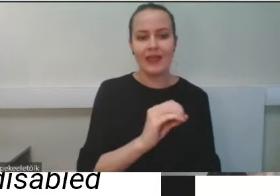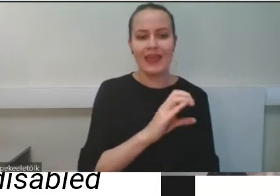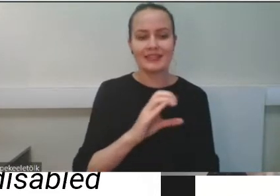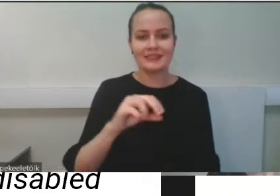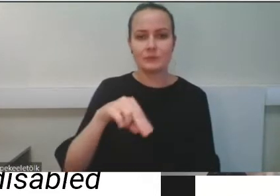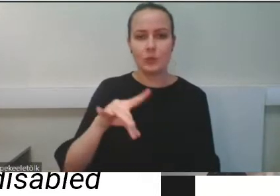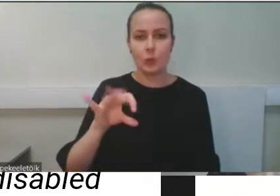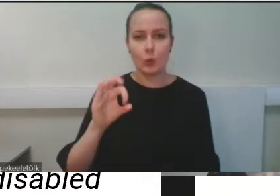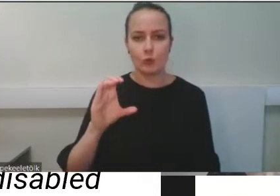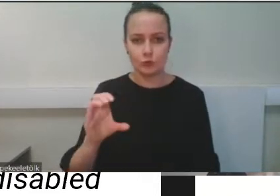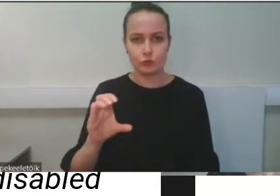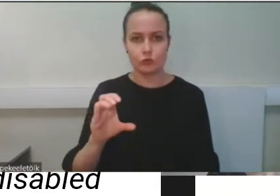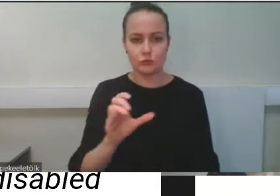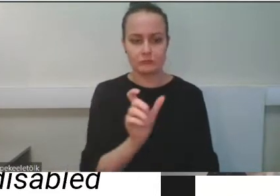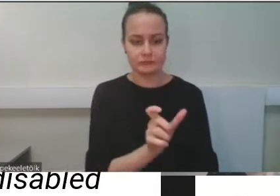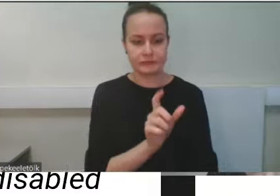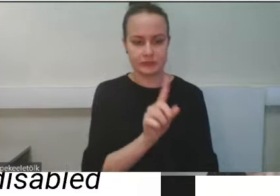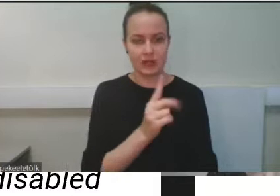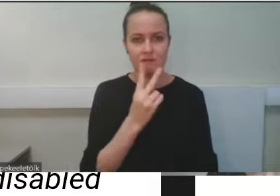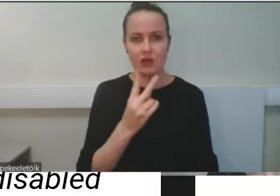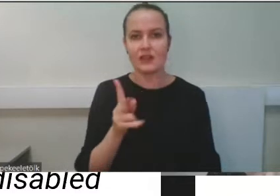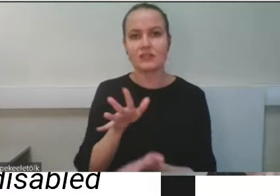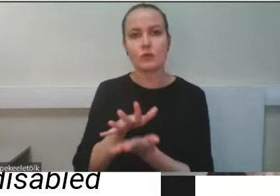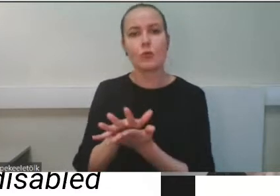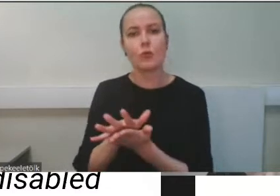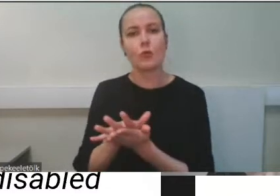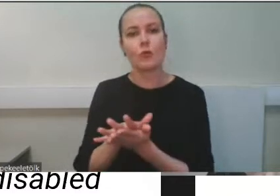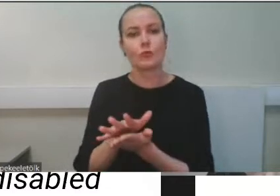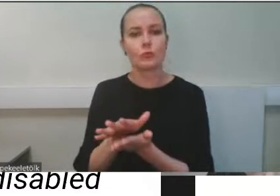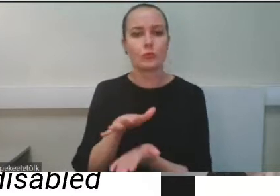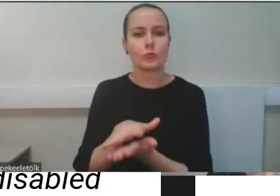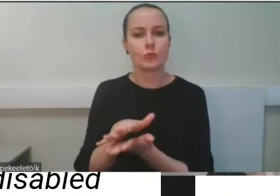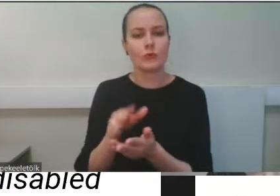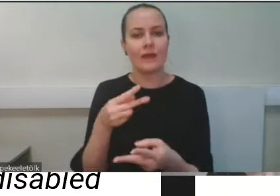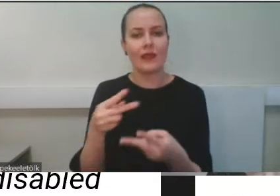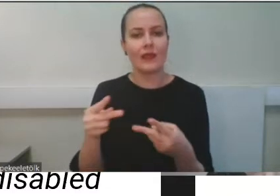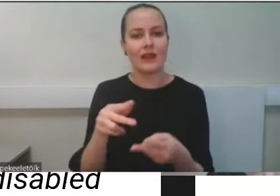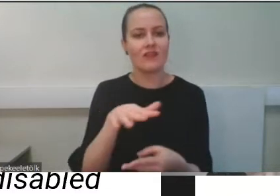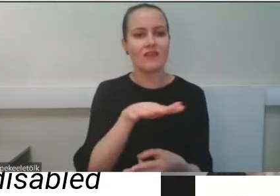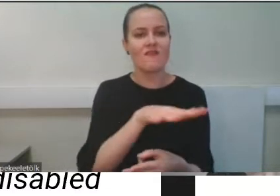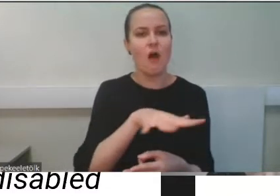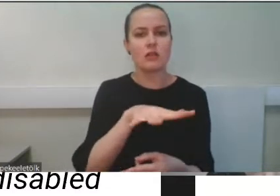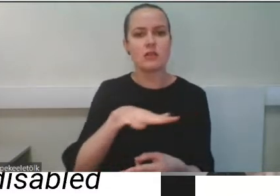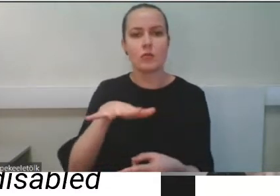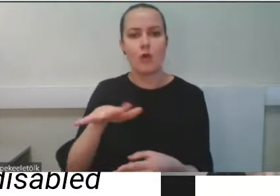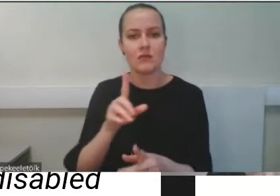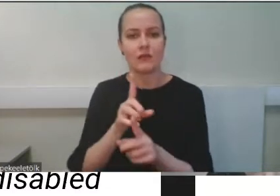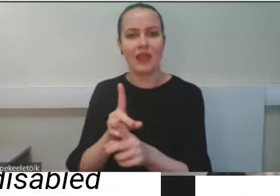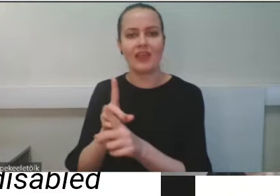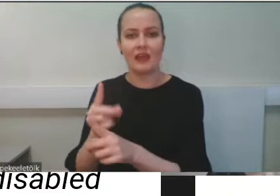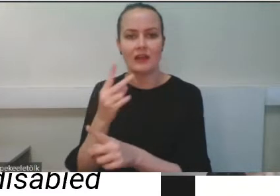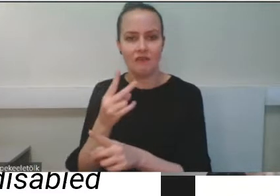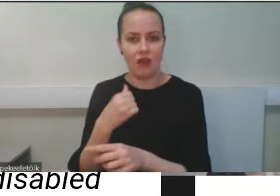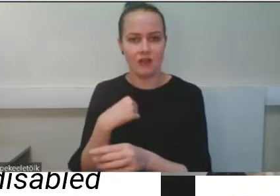Ja kui ingliskeelseid mõisteid kasutada, et siis kõiki neid nelja, mida ma mainisin, kõike nimetatakse laiemalt siis nii